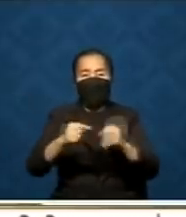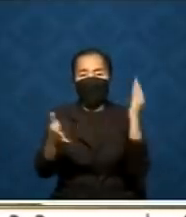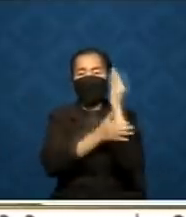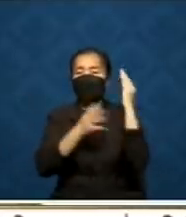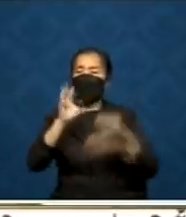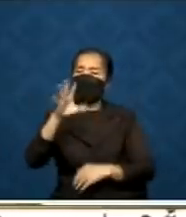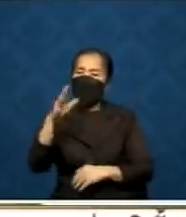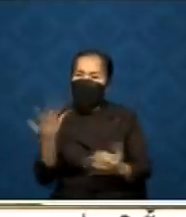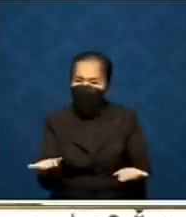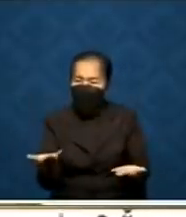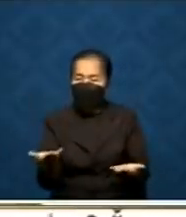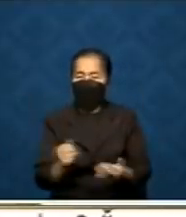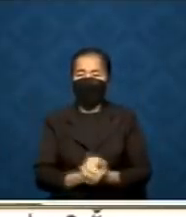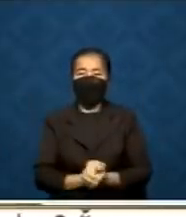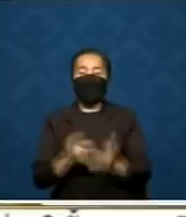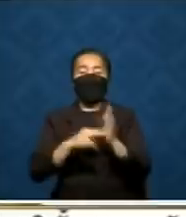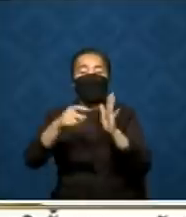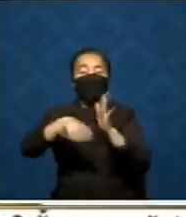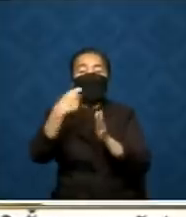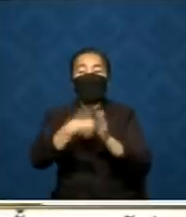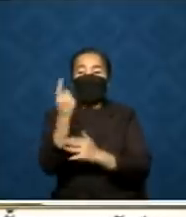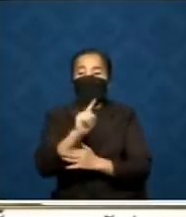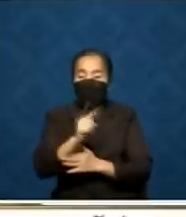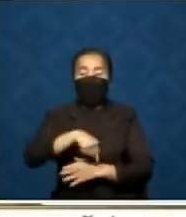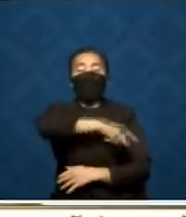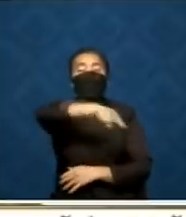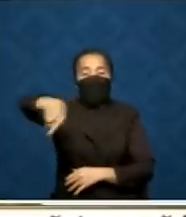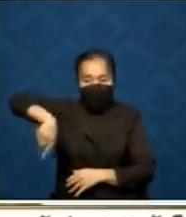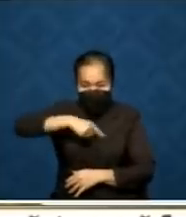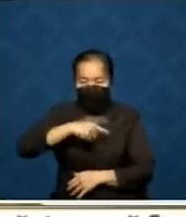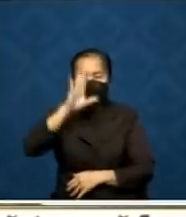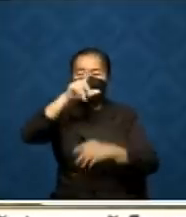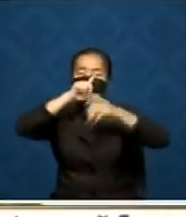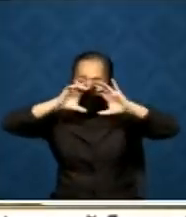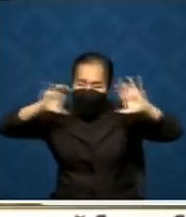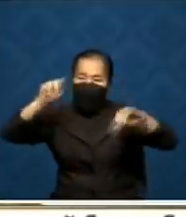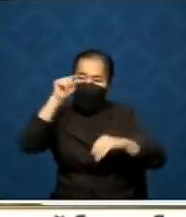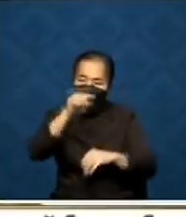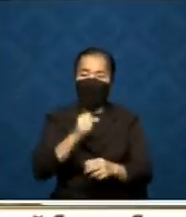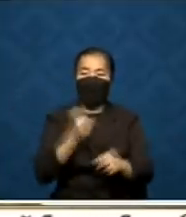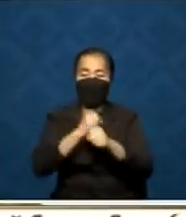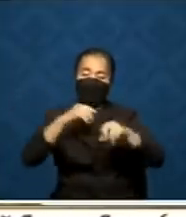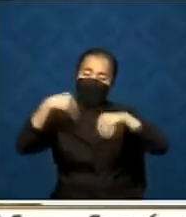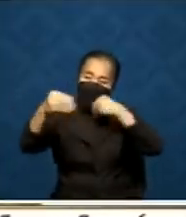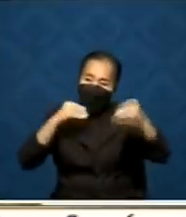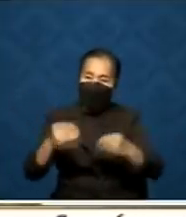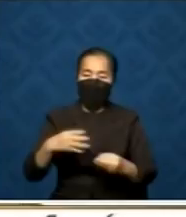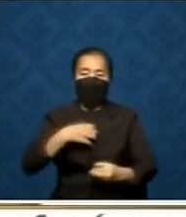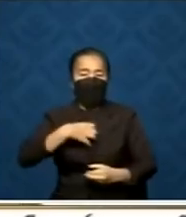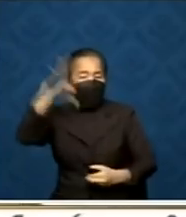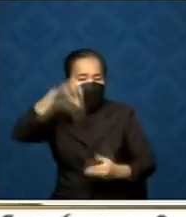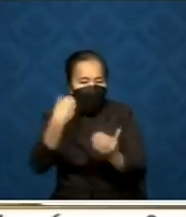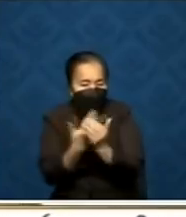เหรอแต่กูเกิดจากพวกเราเกิดจากคนของรัฐบาลความหละหลวมความเห็นแก่ได้